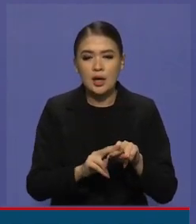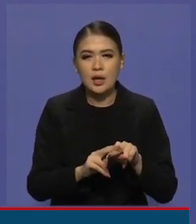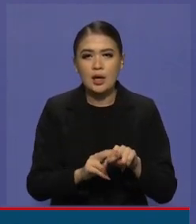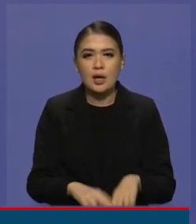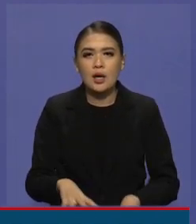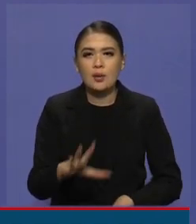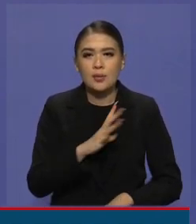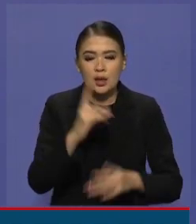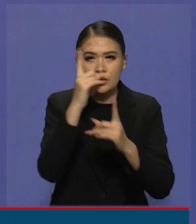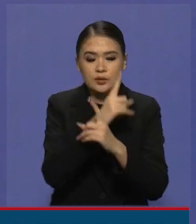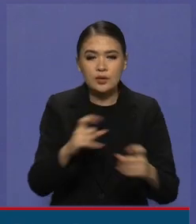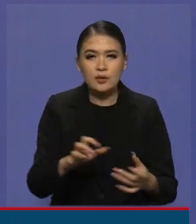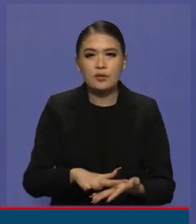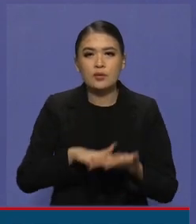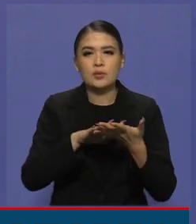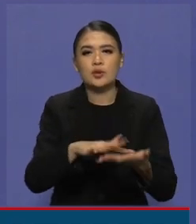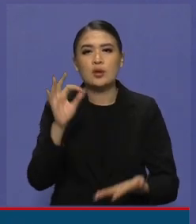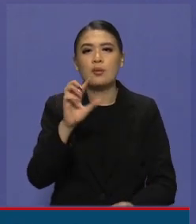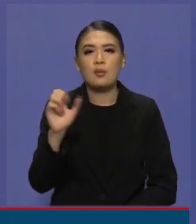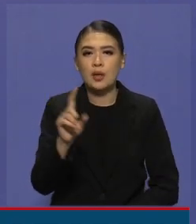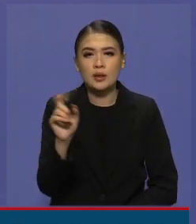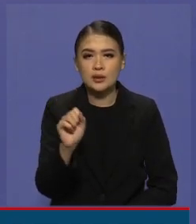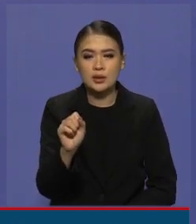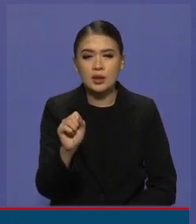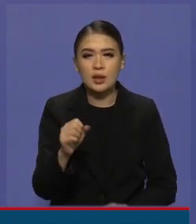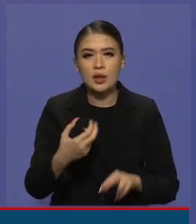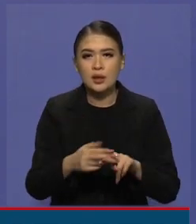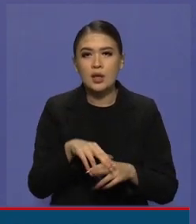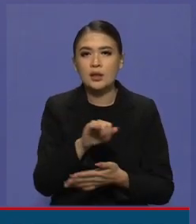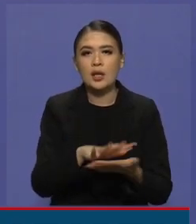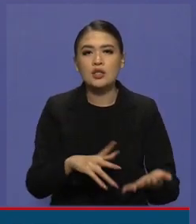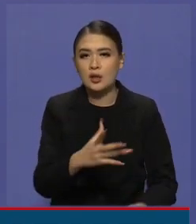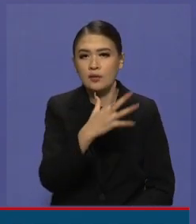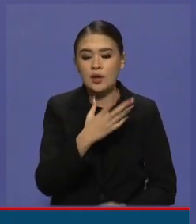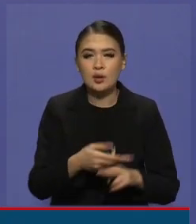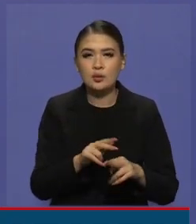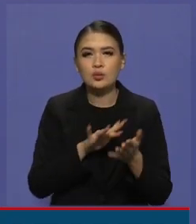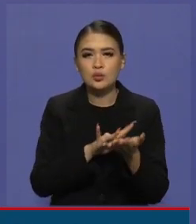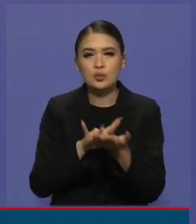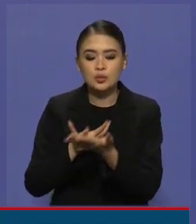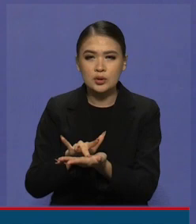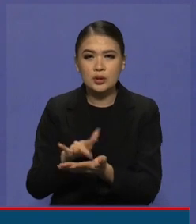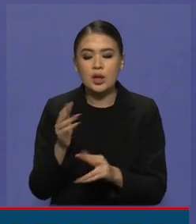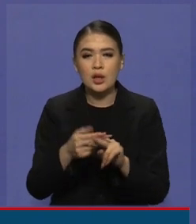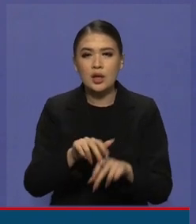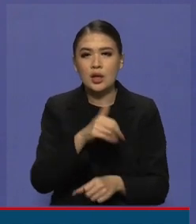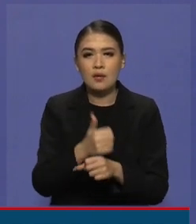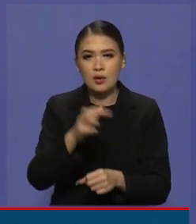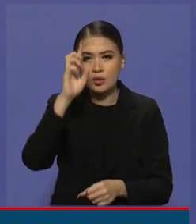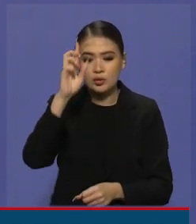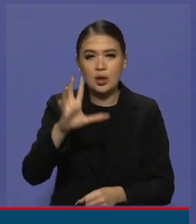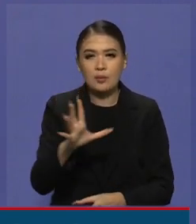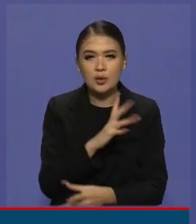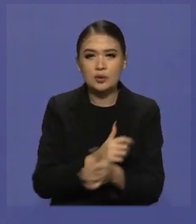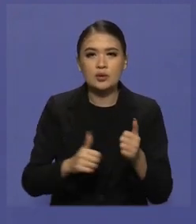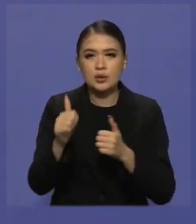по вопросам совершенствования законодательной базы в курируемых сферах, дальнейшему развитию туристического потенциала страны. Глава государства поставил перед нами